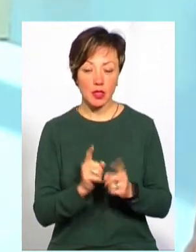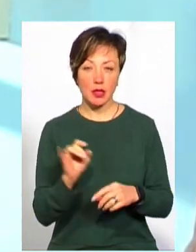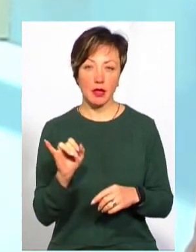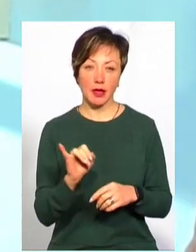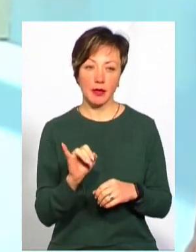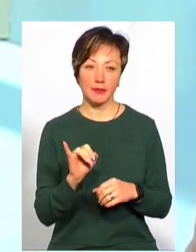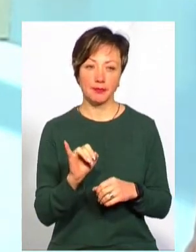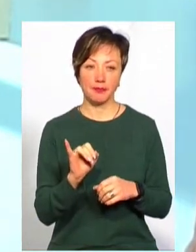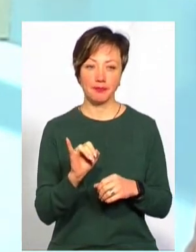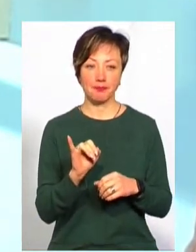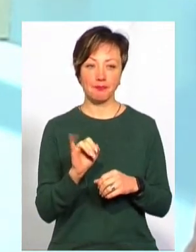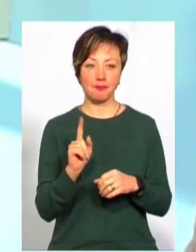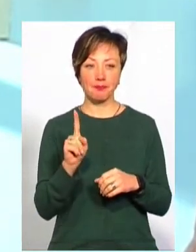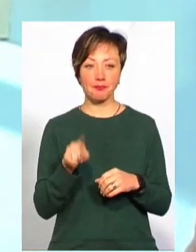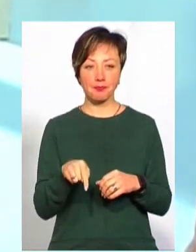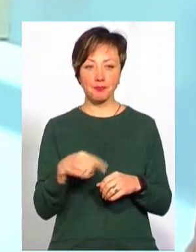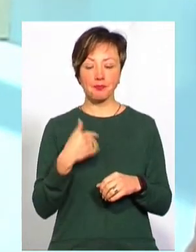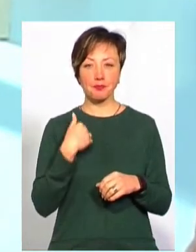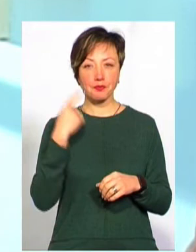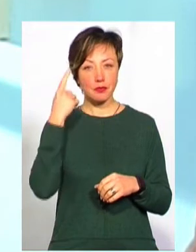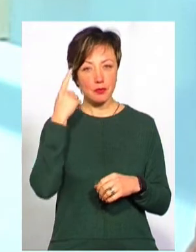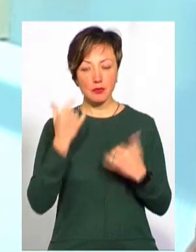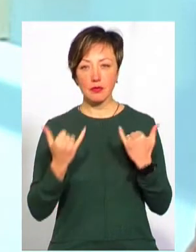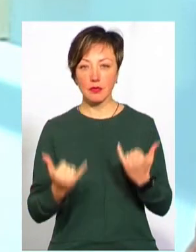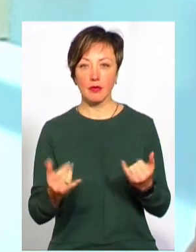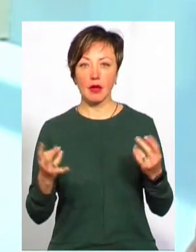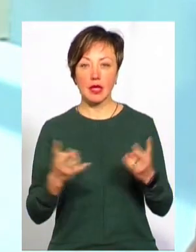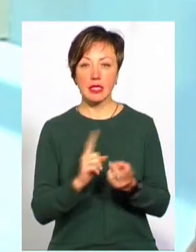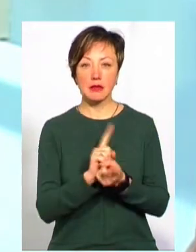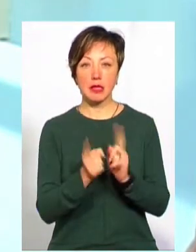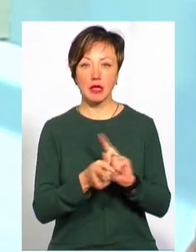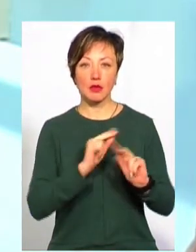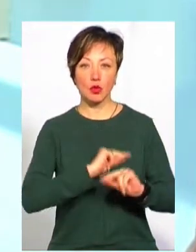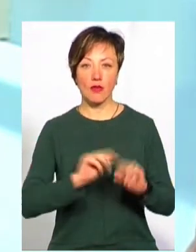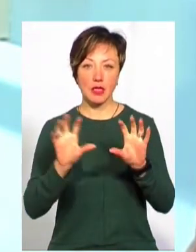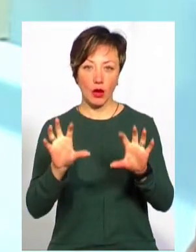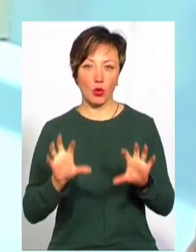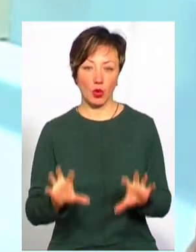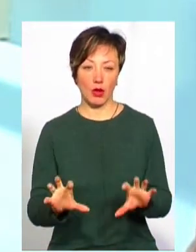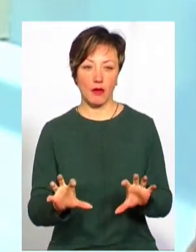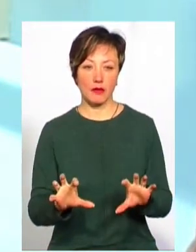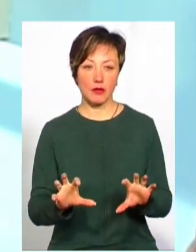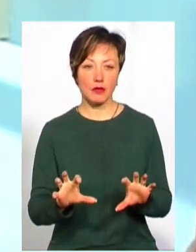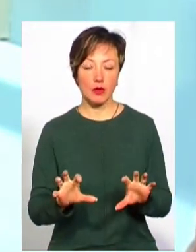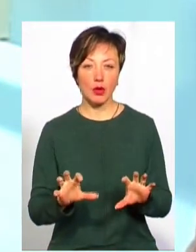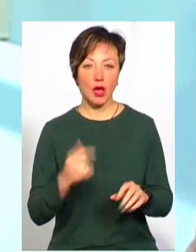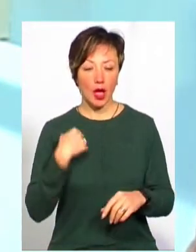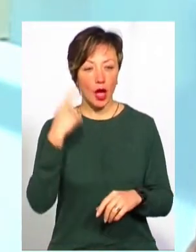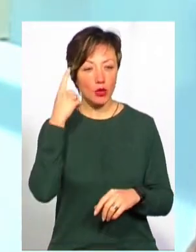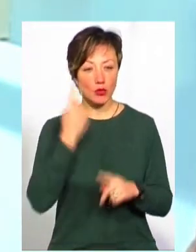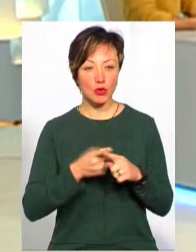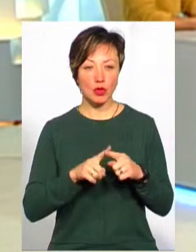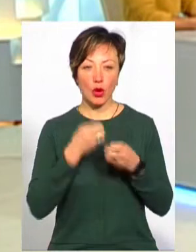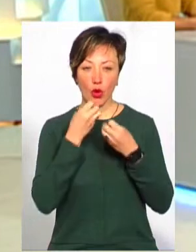І тому я думаю, що на часі змінити трудове законодавство. Я думаю, що